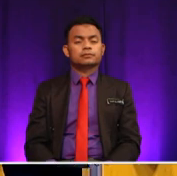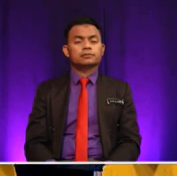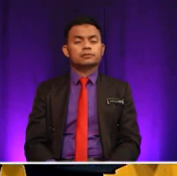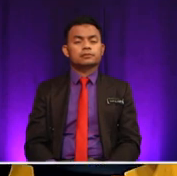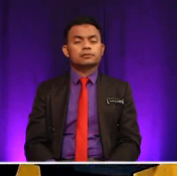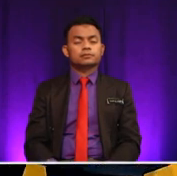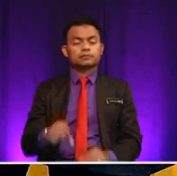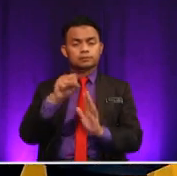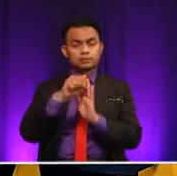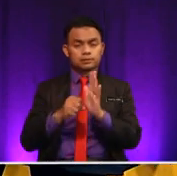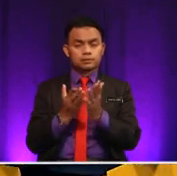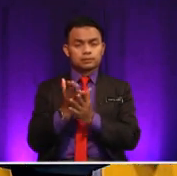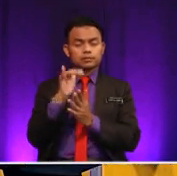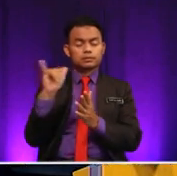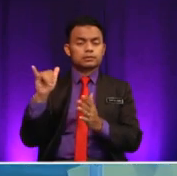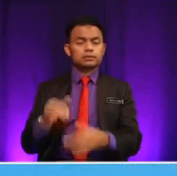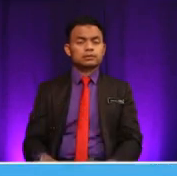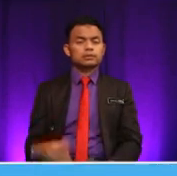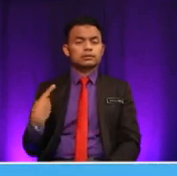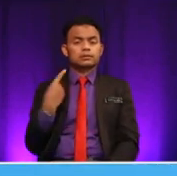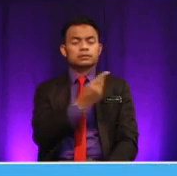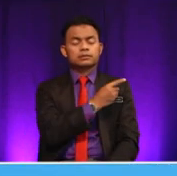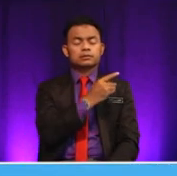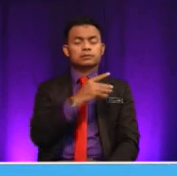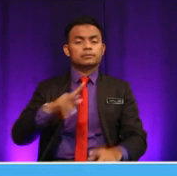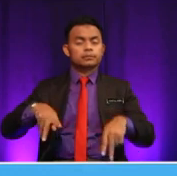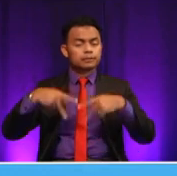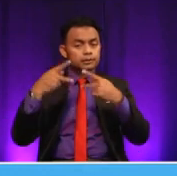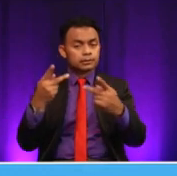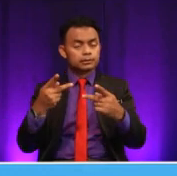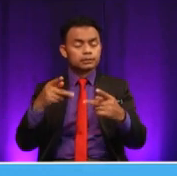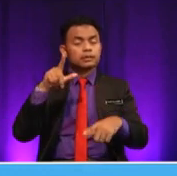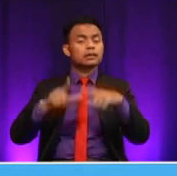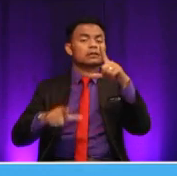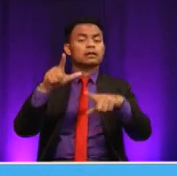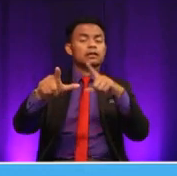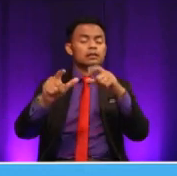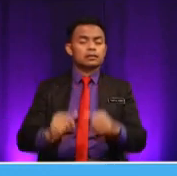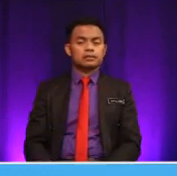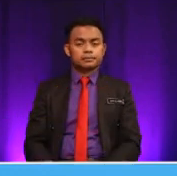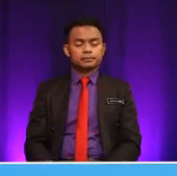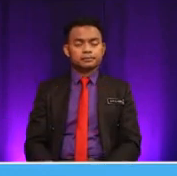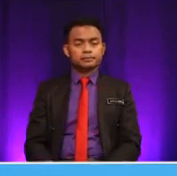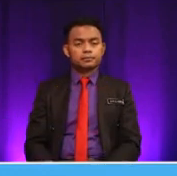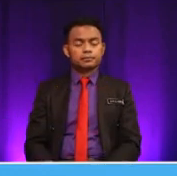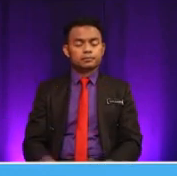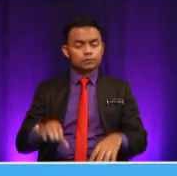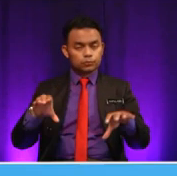seterusnya kita pergi kepada presidennya oke Ya ini